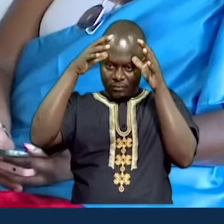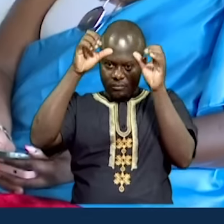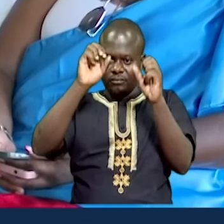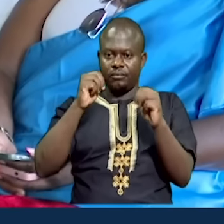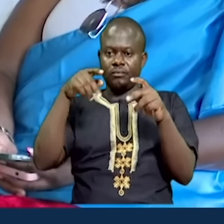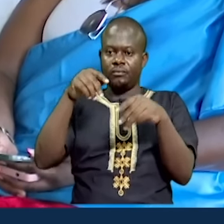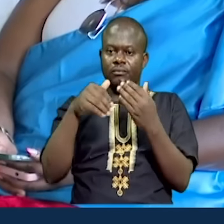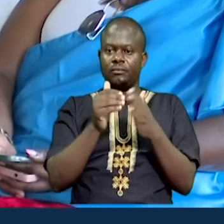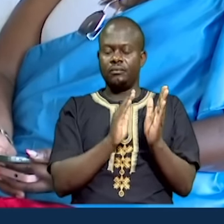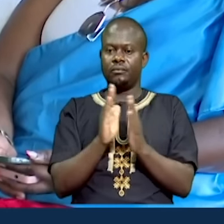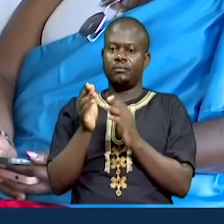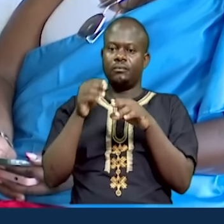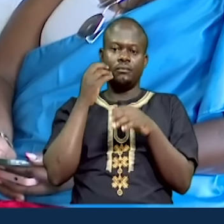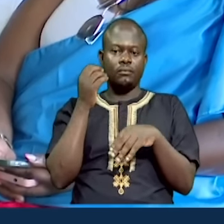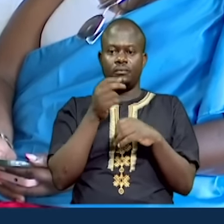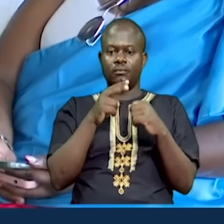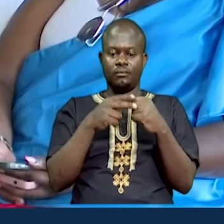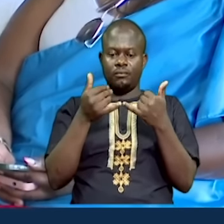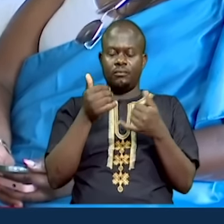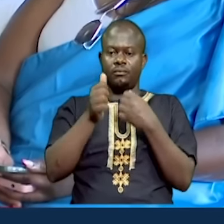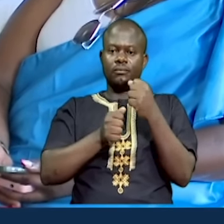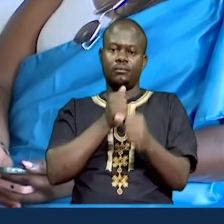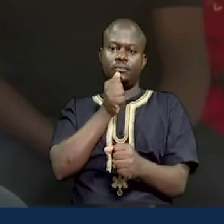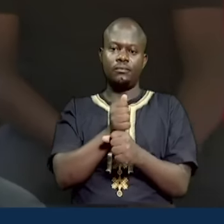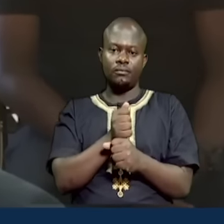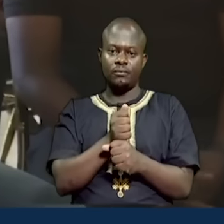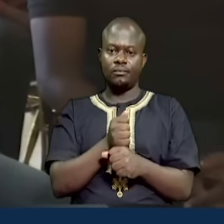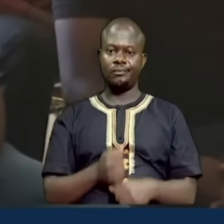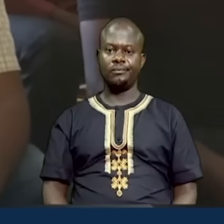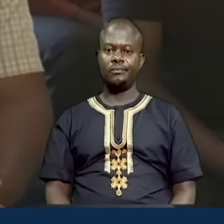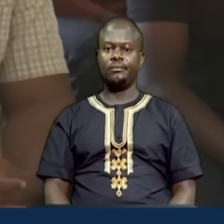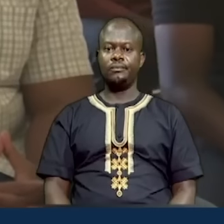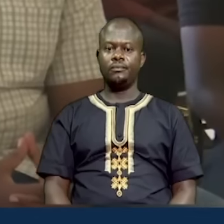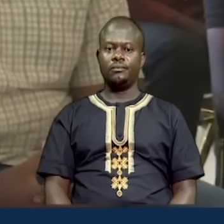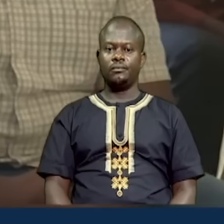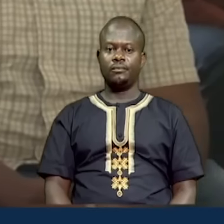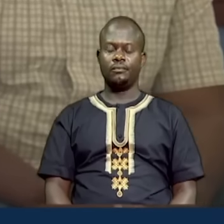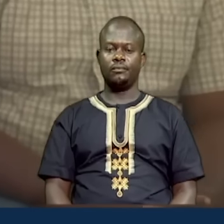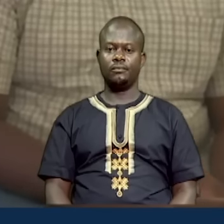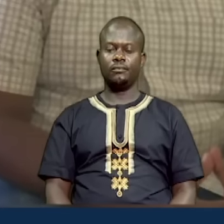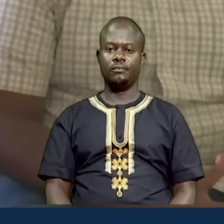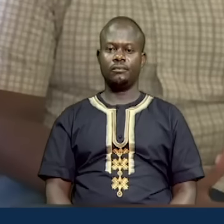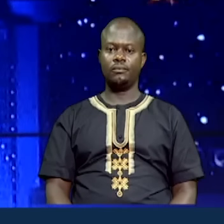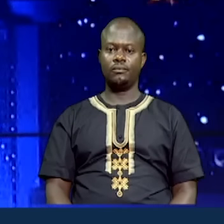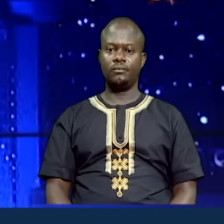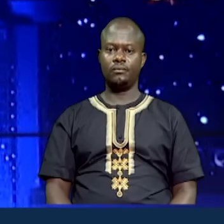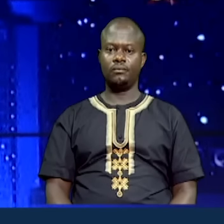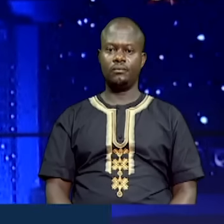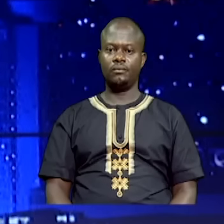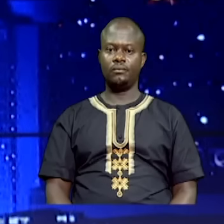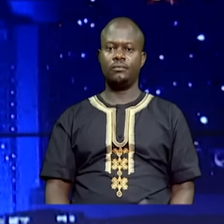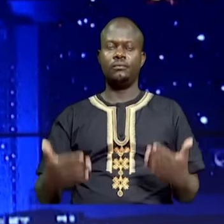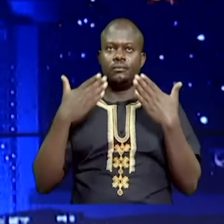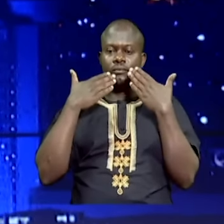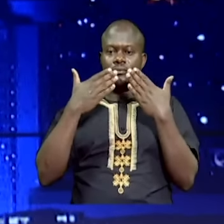n'ay'abadepite ateganijwe kuba mu kwezi kwa 7 uyu mwaka. Calixte Kaberuka mu mujyi wa Kigali. Urakoze